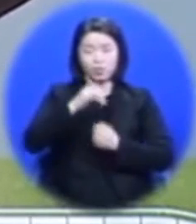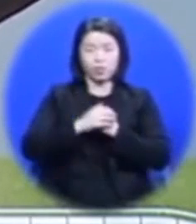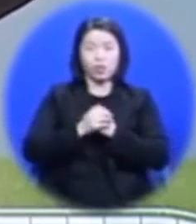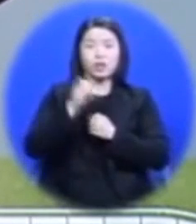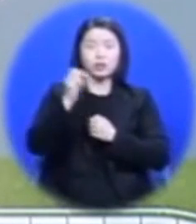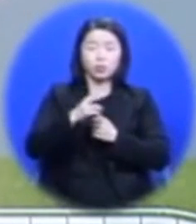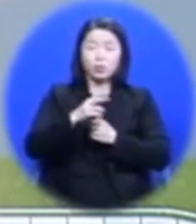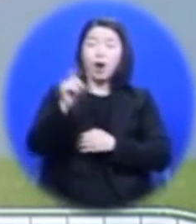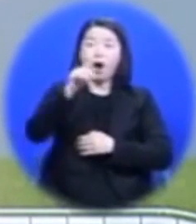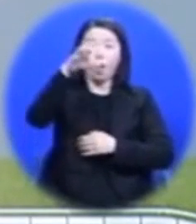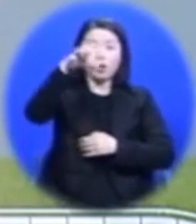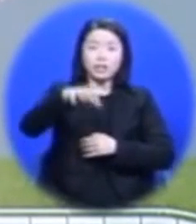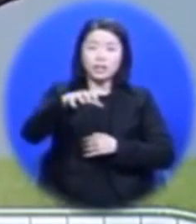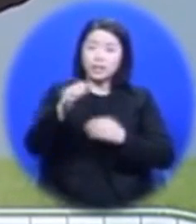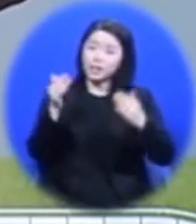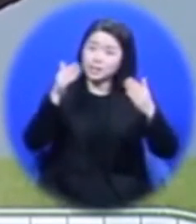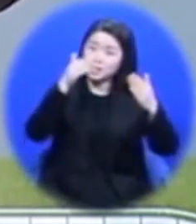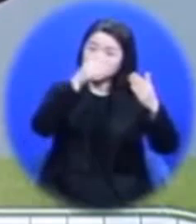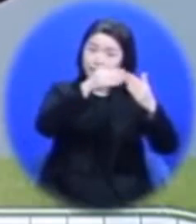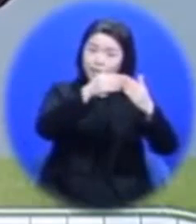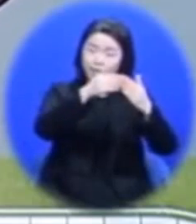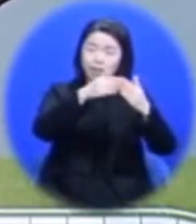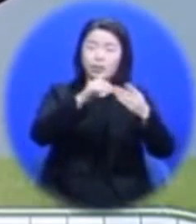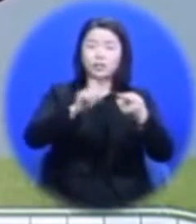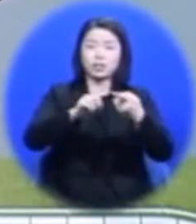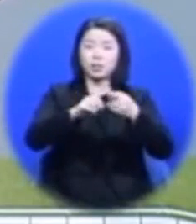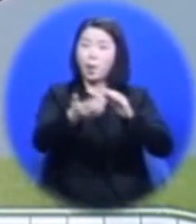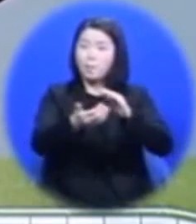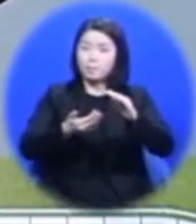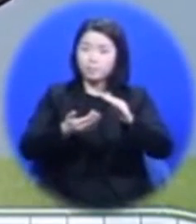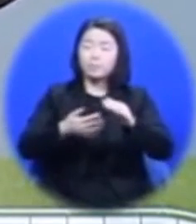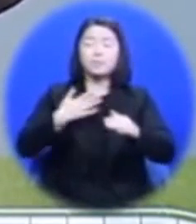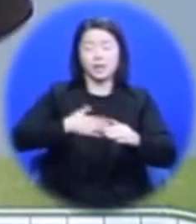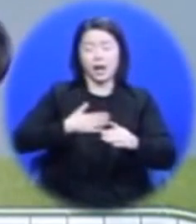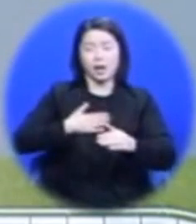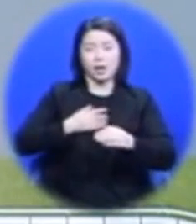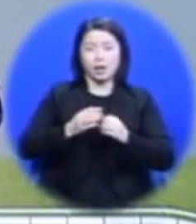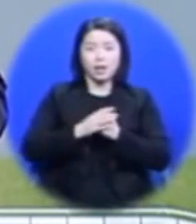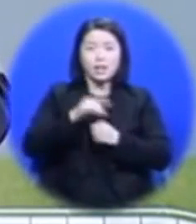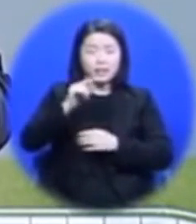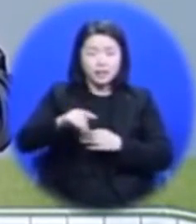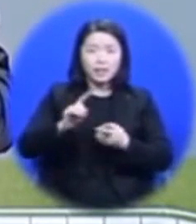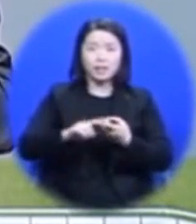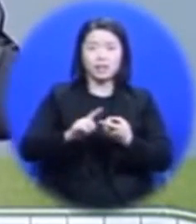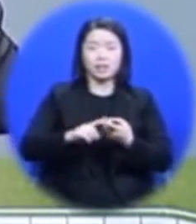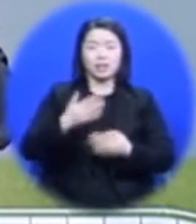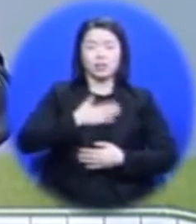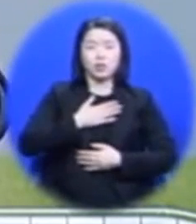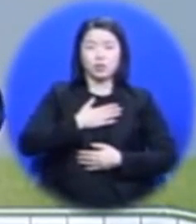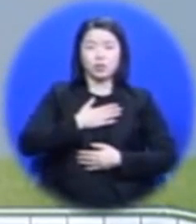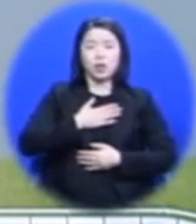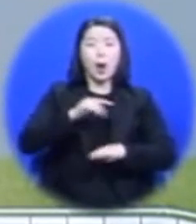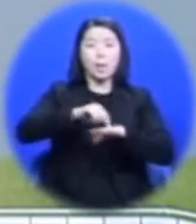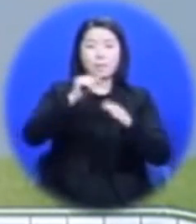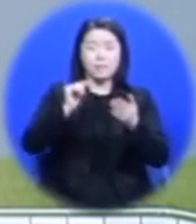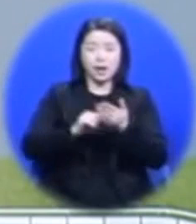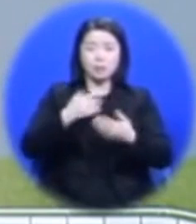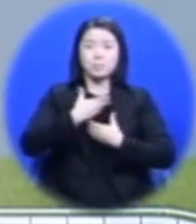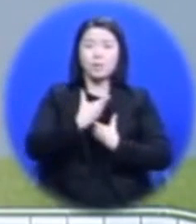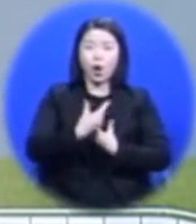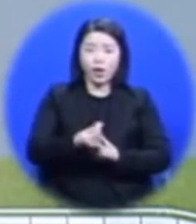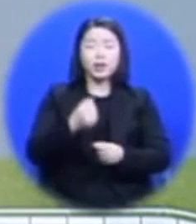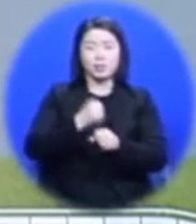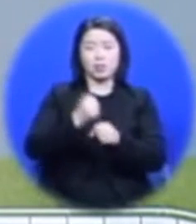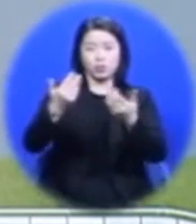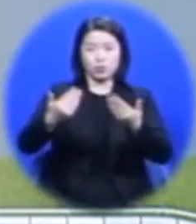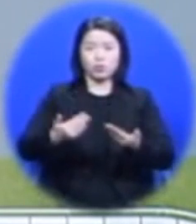그 어디까지 올라가게 된다는 것을 제가 미리 다 압니다. 그게 저를 그렇게 마음이 편안하게 해주는